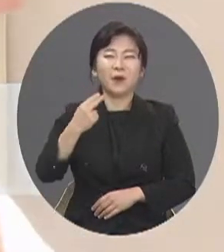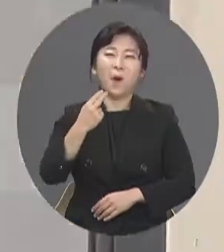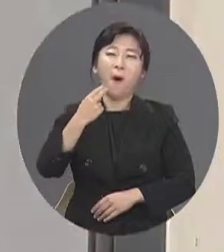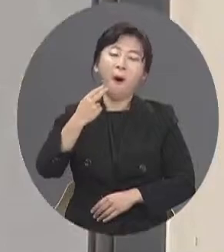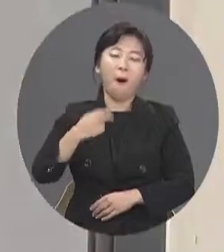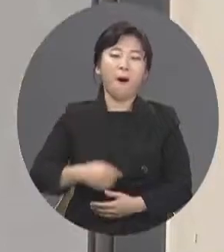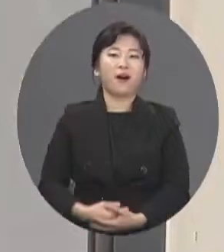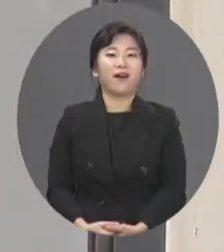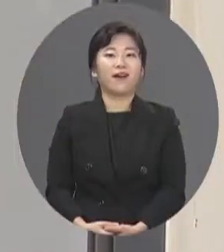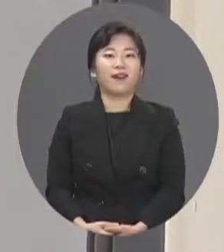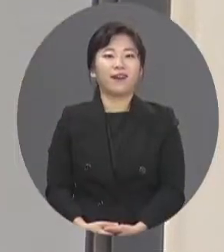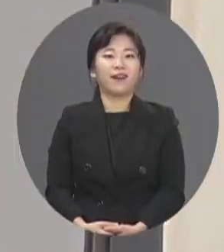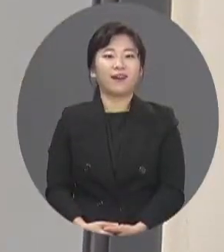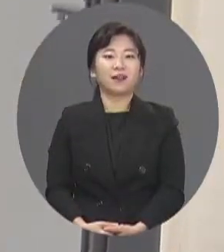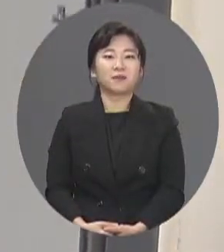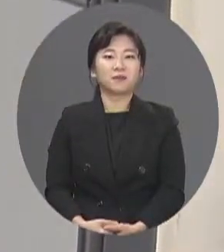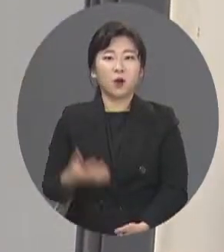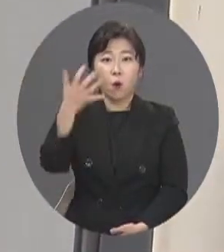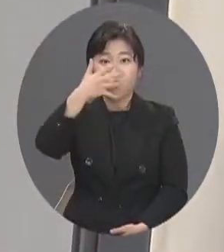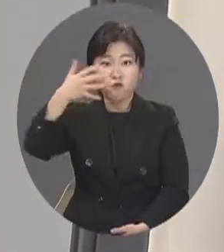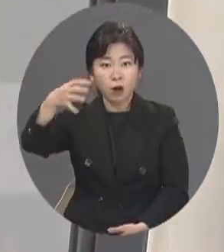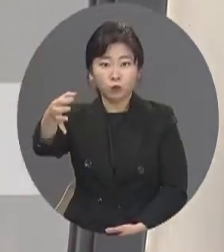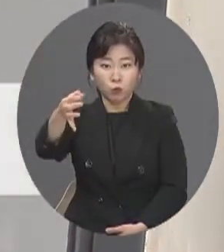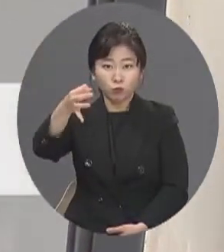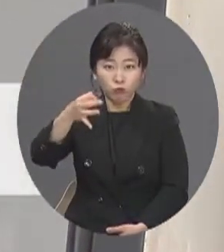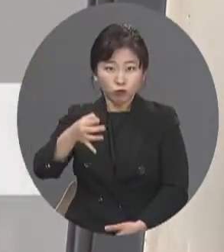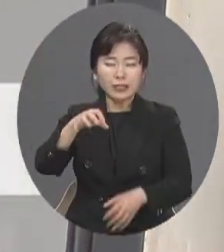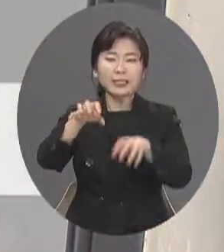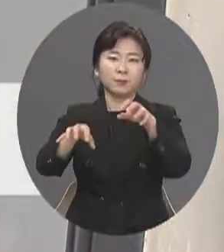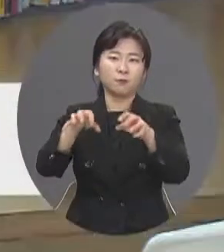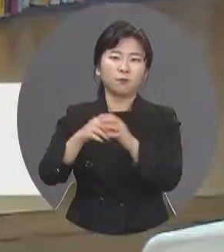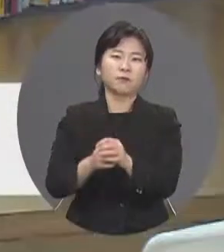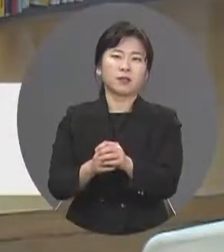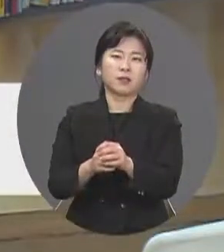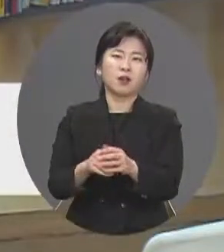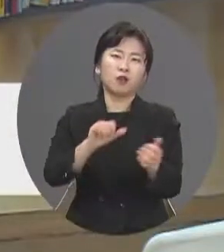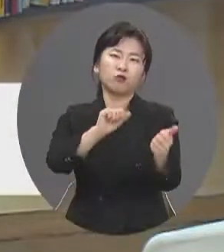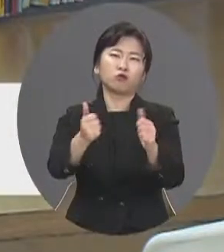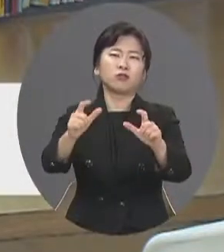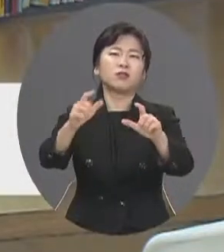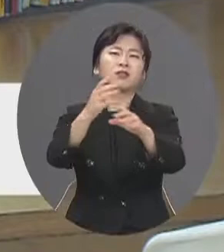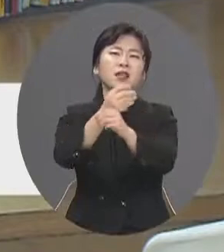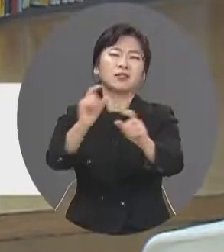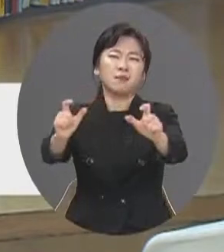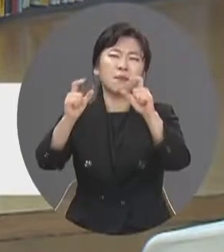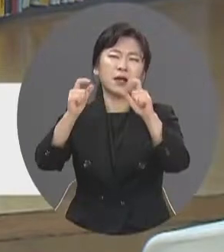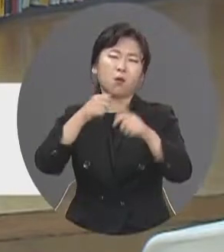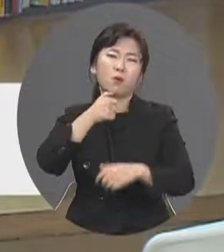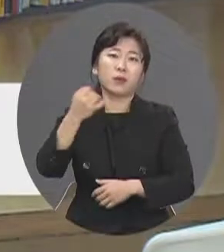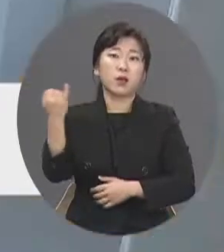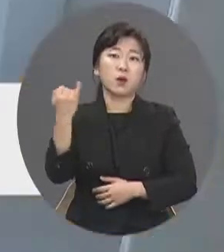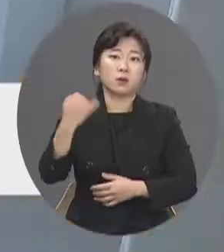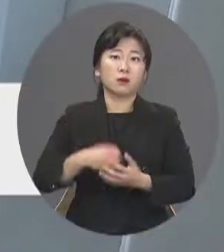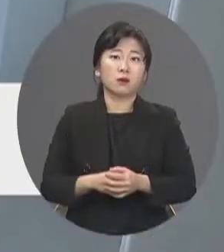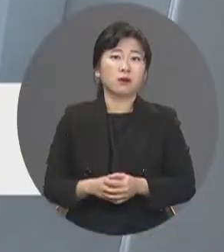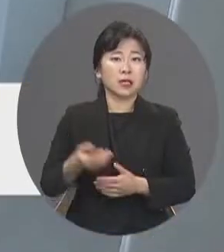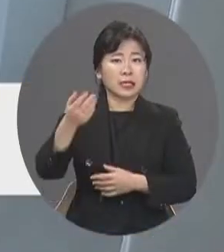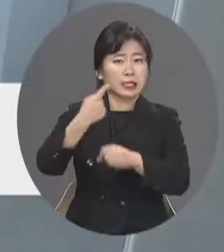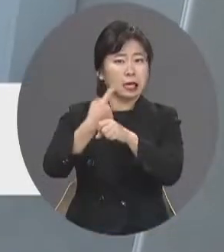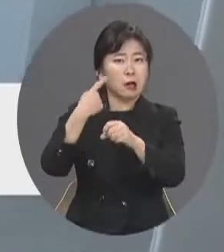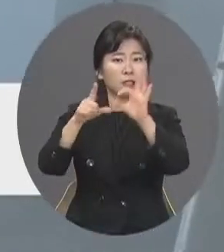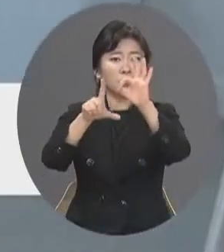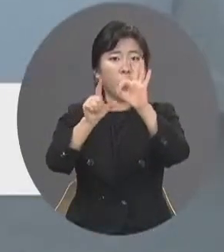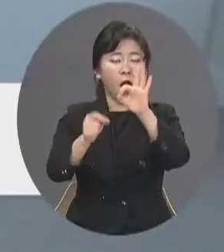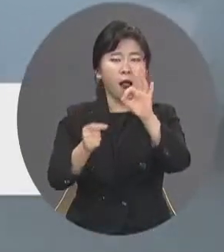들어 가지고 후원금을 선택 내놓은 이웃은 시한부 판정을 받은 50대 여성 지난해 10월 아동과 청소년에게